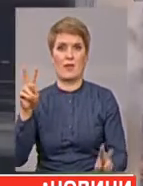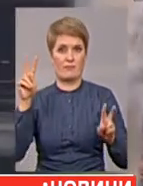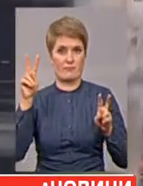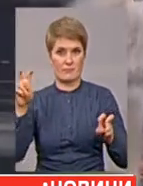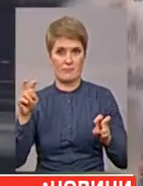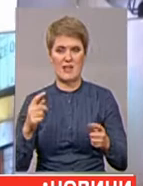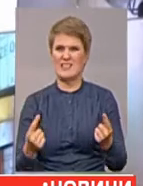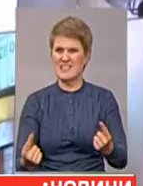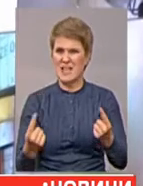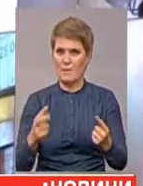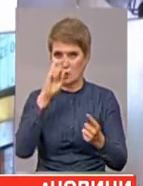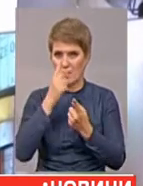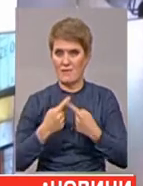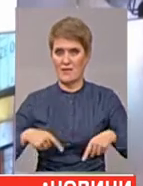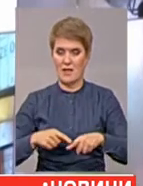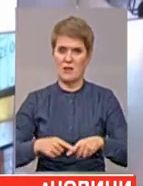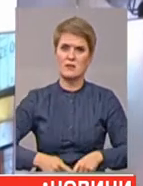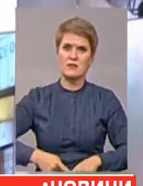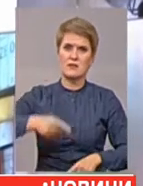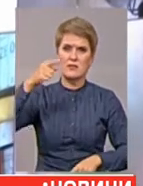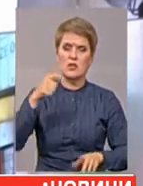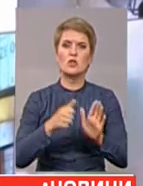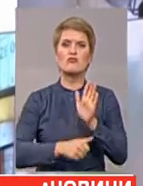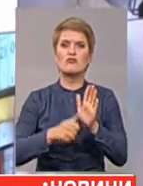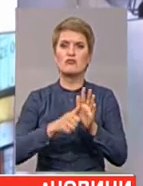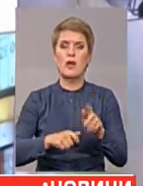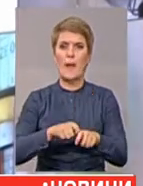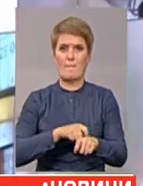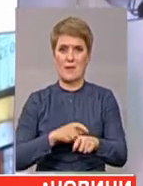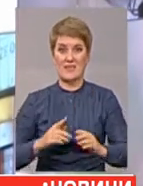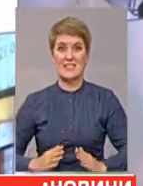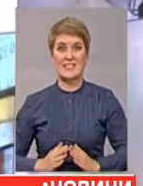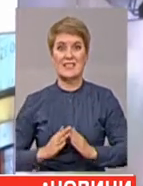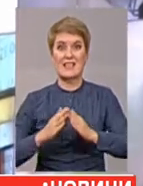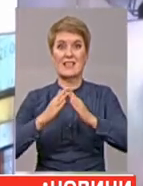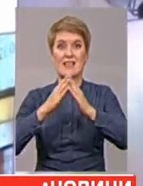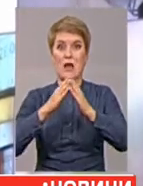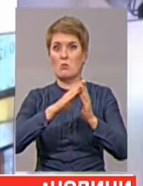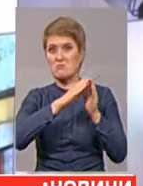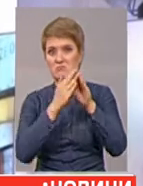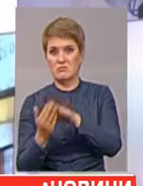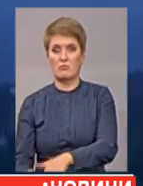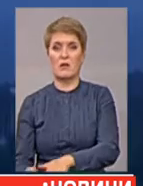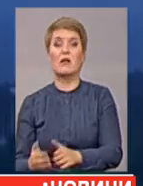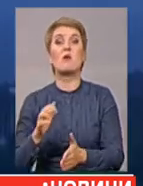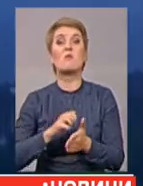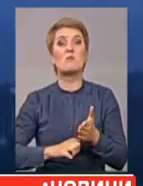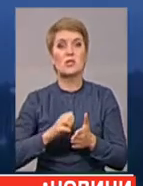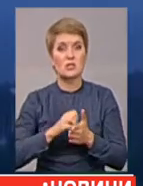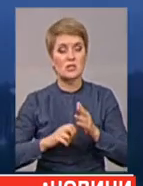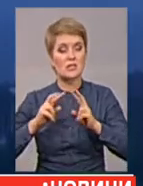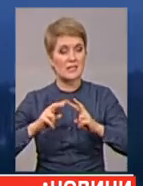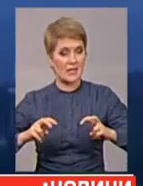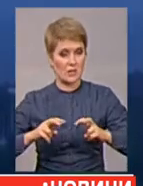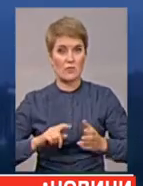найбільший в країні, заввишки майже 60 метрів. Ракета злетіла, але за кілька хвилин щось пішло не так, і вона впала. Причини з'ясовують.